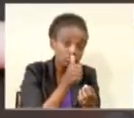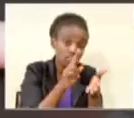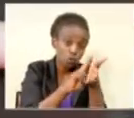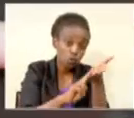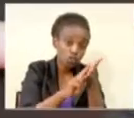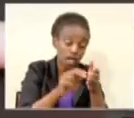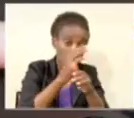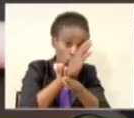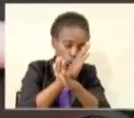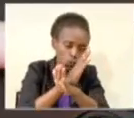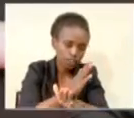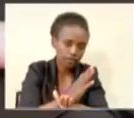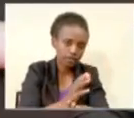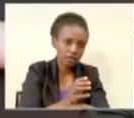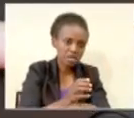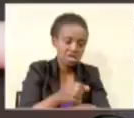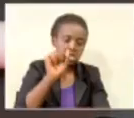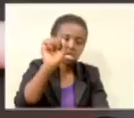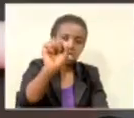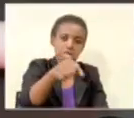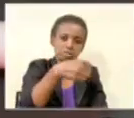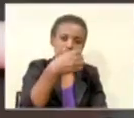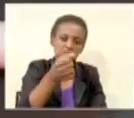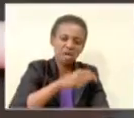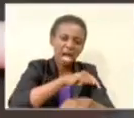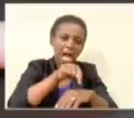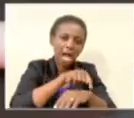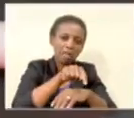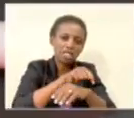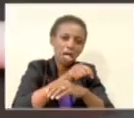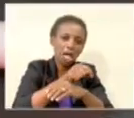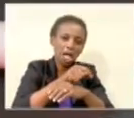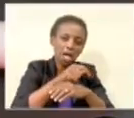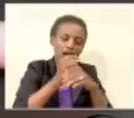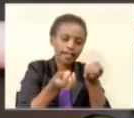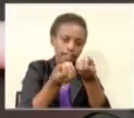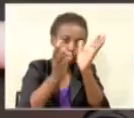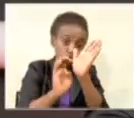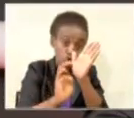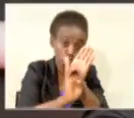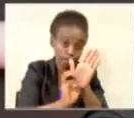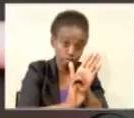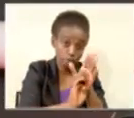gakoreshejwe nibyo bikurinda yego ntabwo amasaha ukamaranye nibyo bikurinda reka ntange urugero